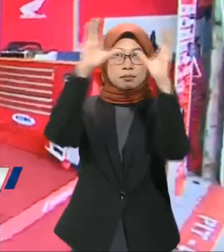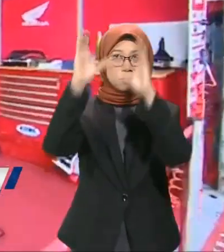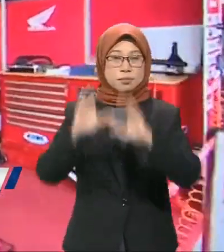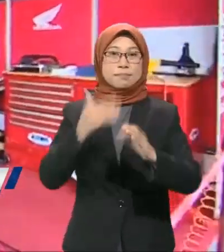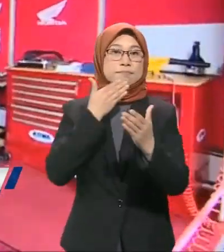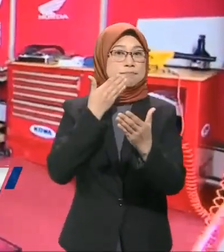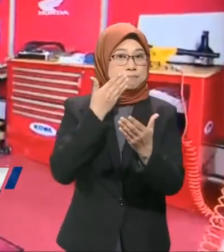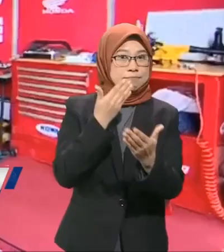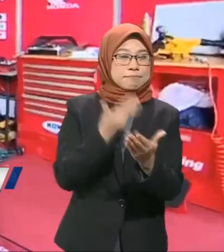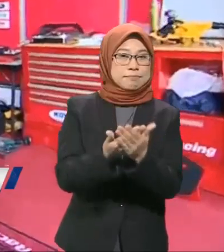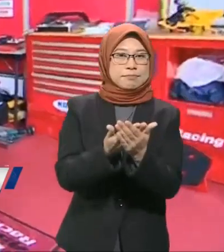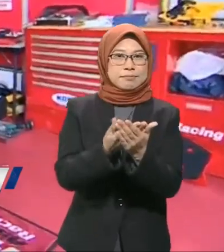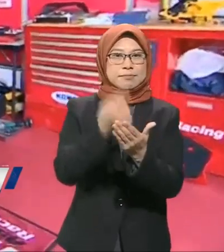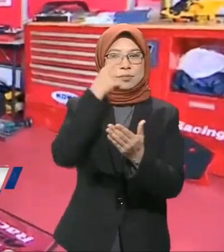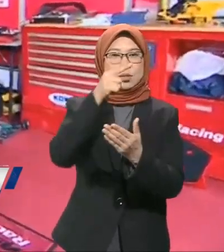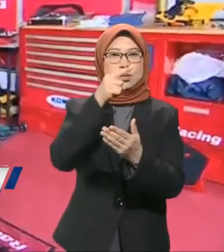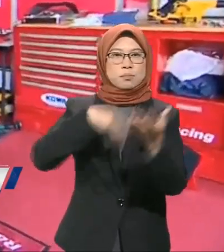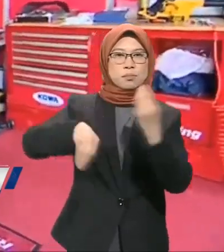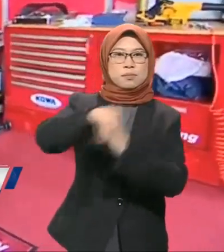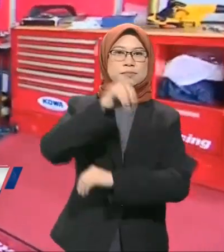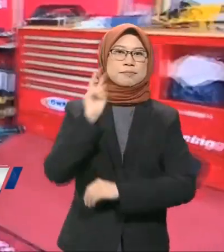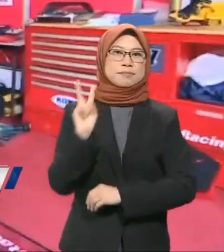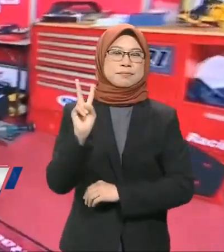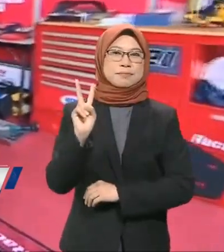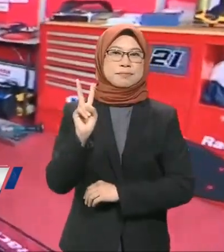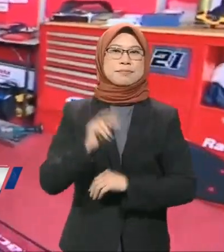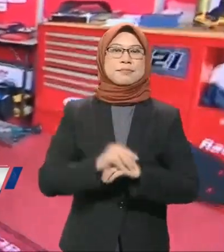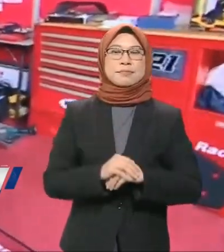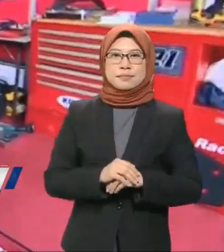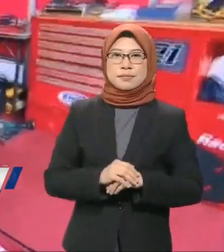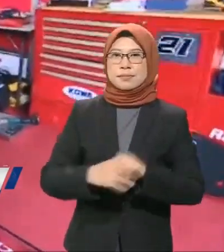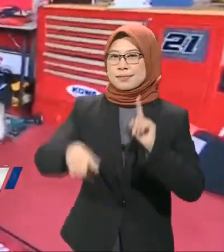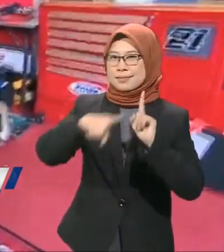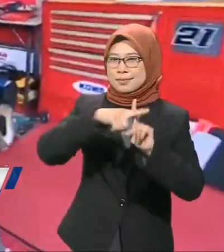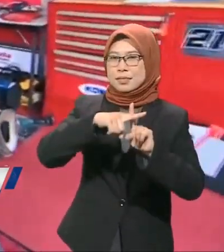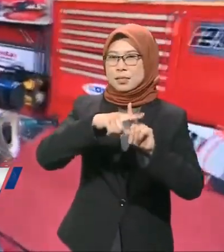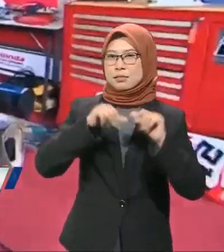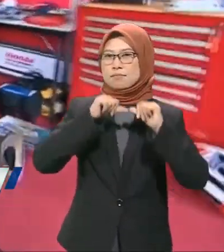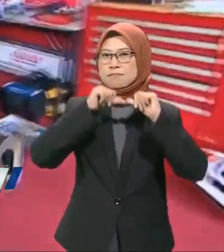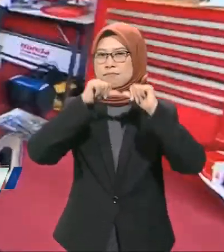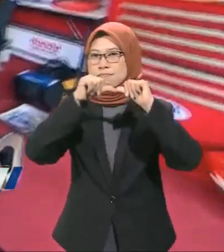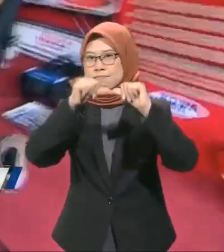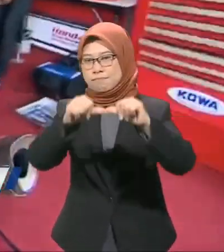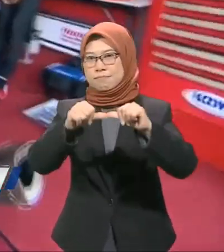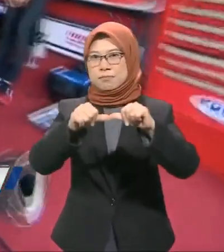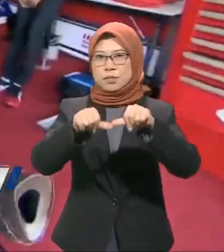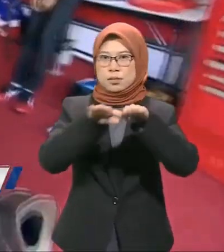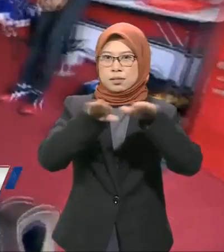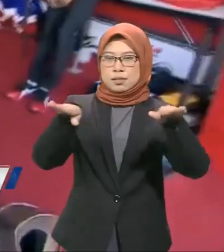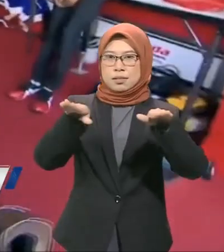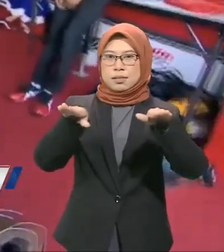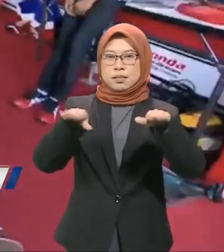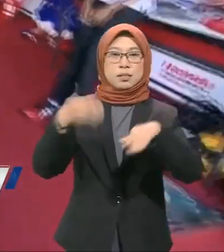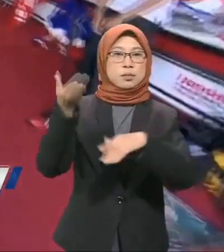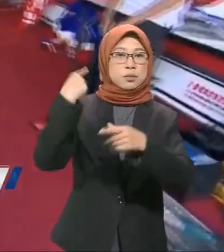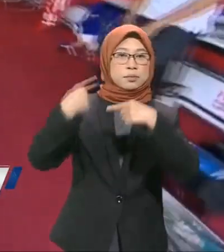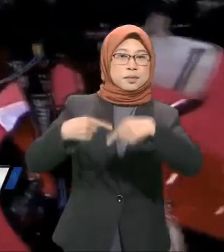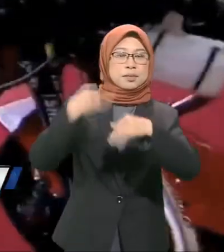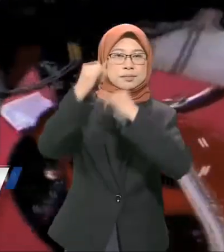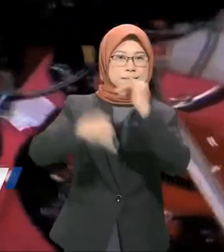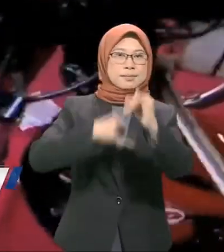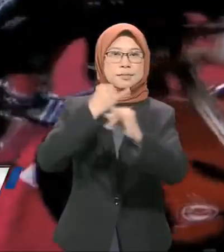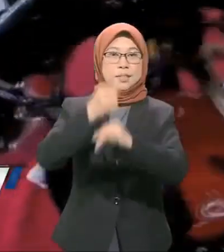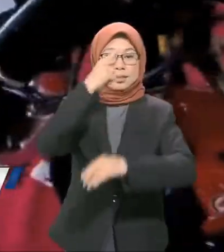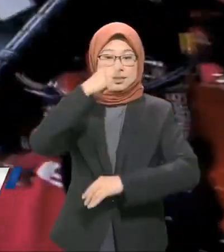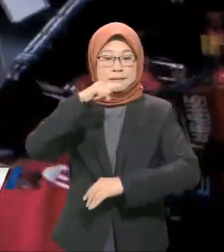bakal melatari perlombaan pusingan kedua tersebut. Beliau optimis untuk mengekalkan momentum seperti bertanding di litar antarabangsa Chang,